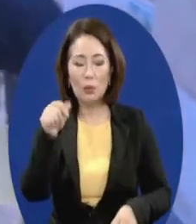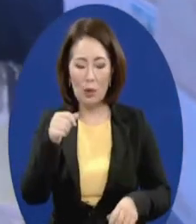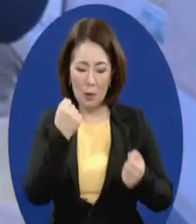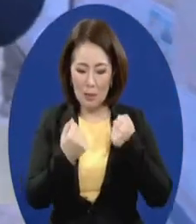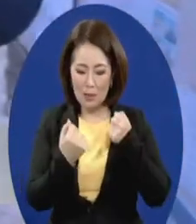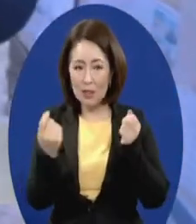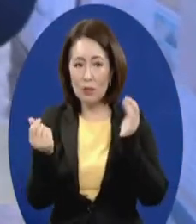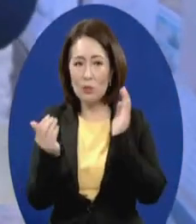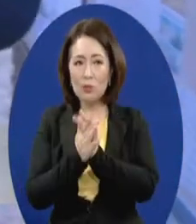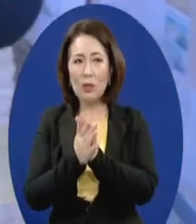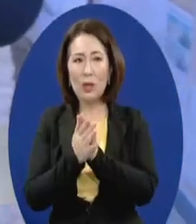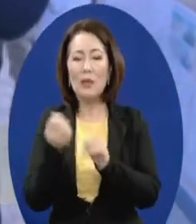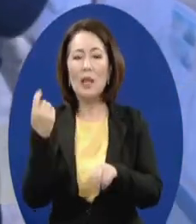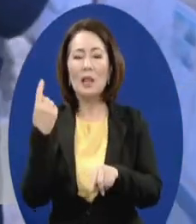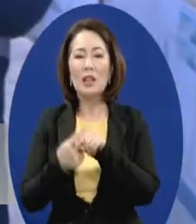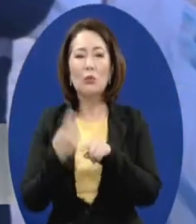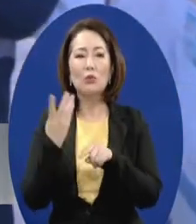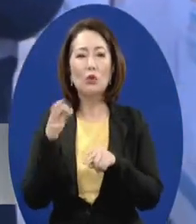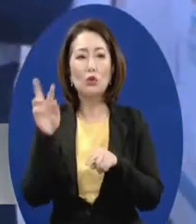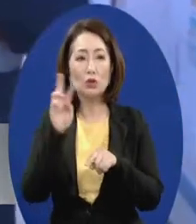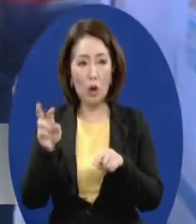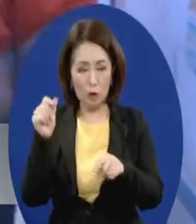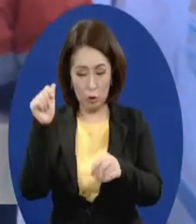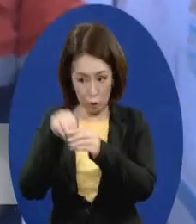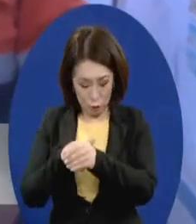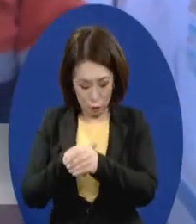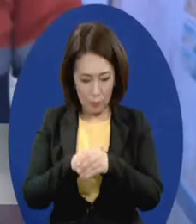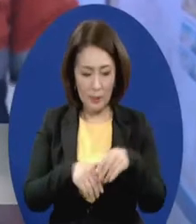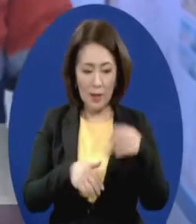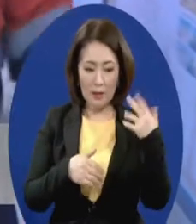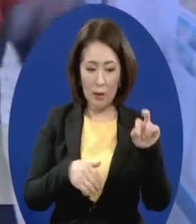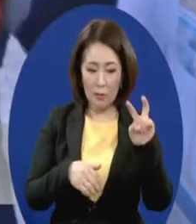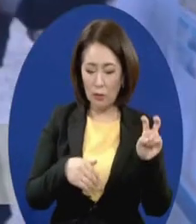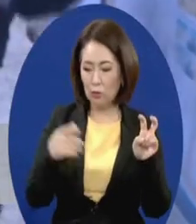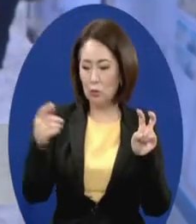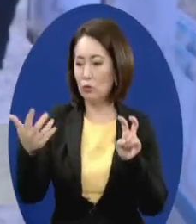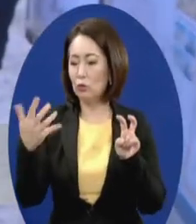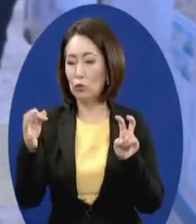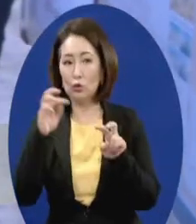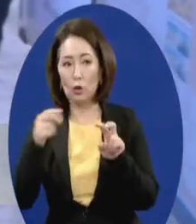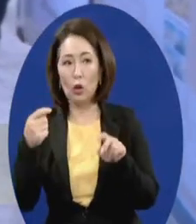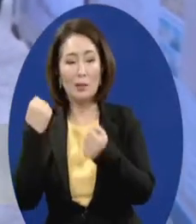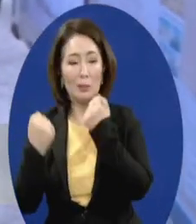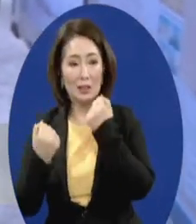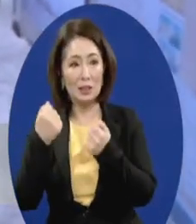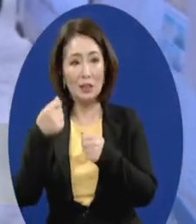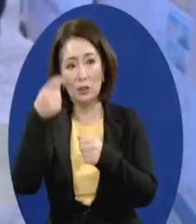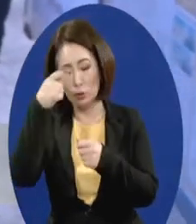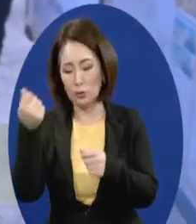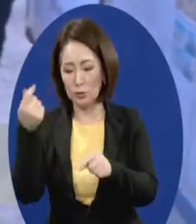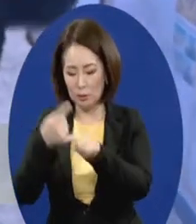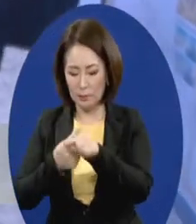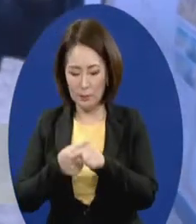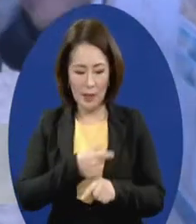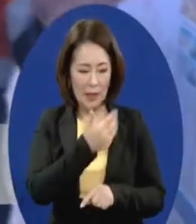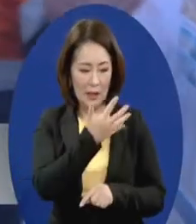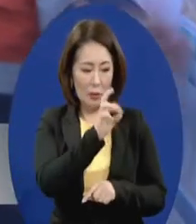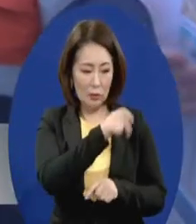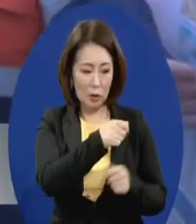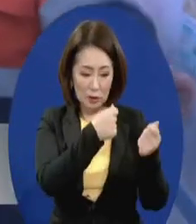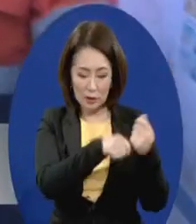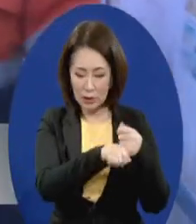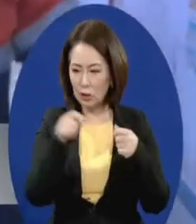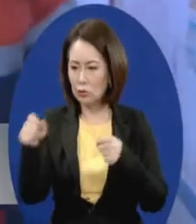зөвхөн тээврийн зардалтаа 40 долларыг одоо яг өгч байна. 40 долларыг сая тээврийн үн өгөхдөө. Өөрөөр хэлбэл 50 долллараар ам дээрс нөгөө 40 доллар